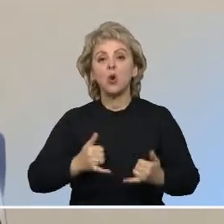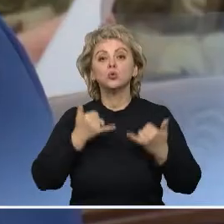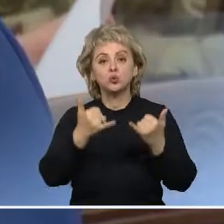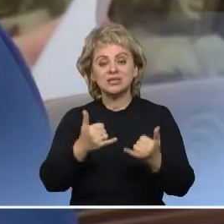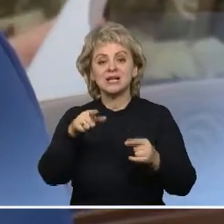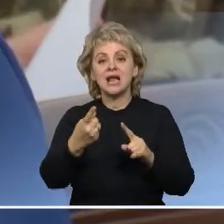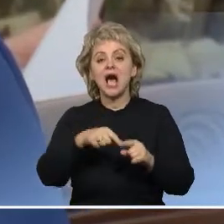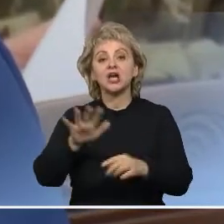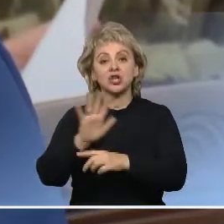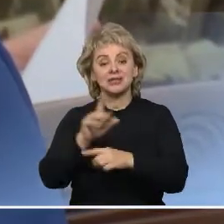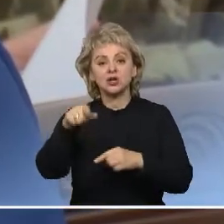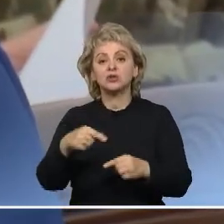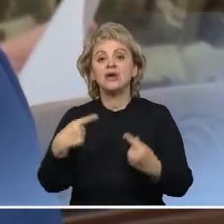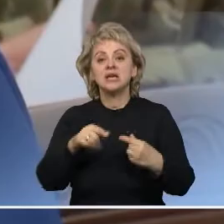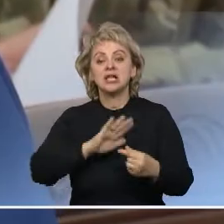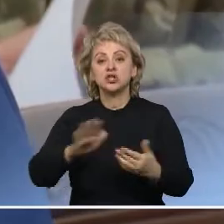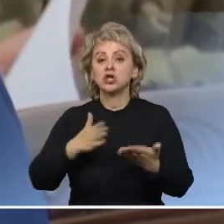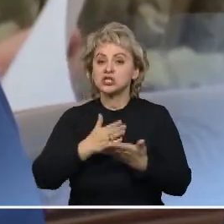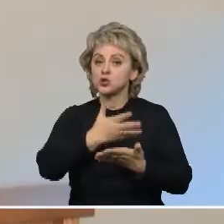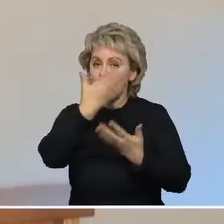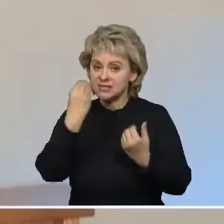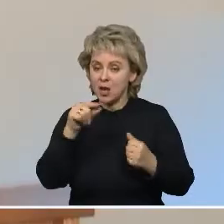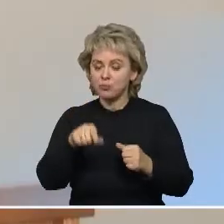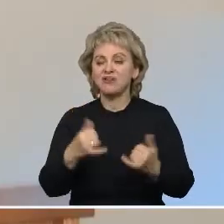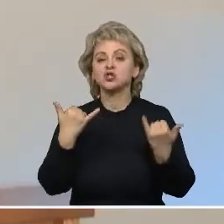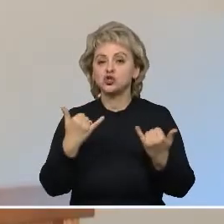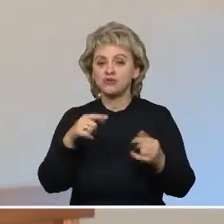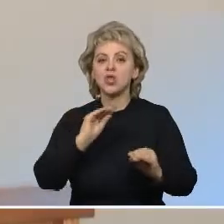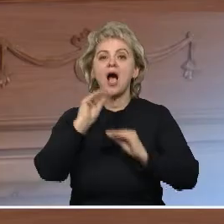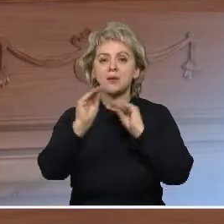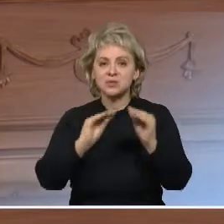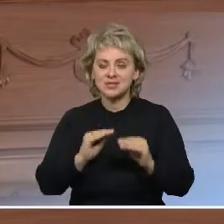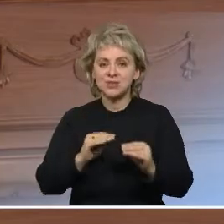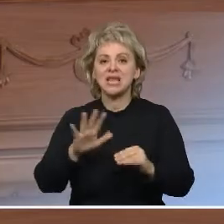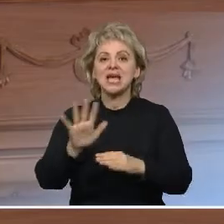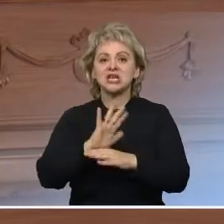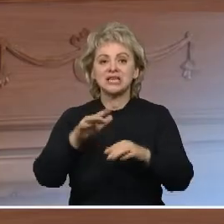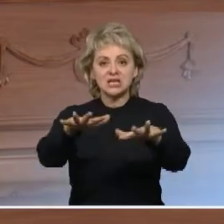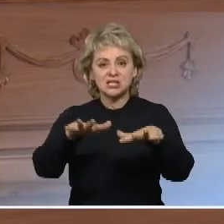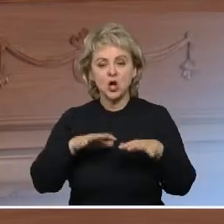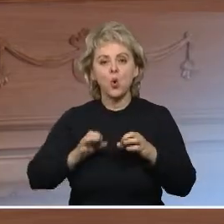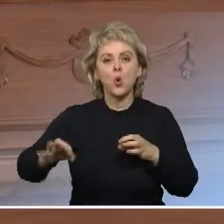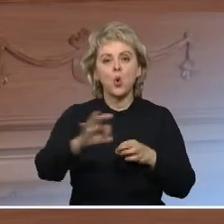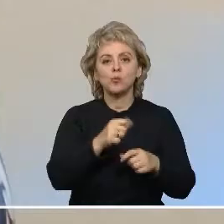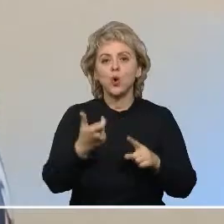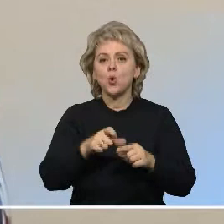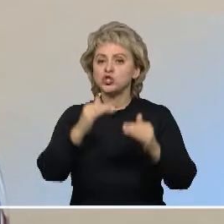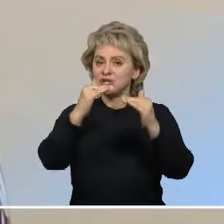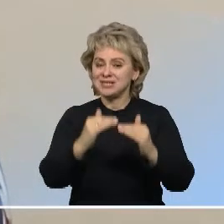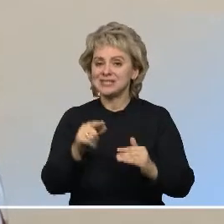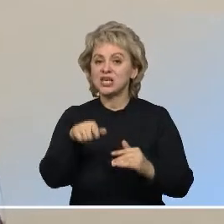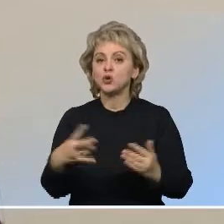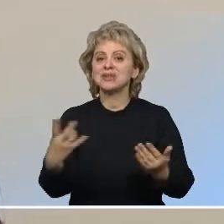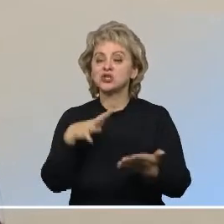про кинематограф иногда незаслуженно забывают. Сегодня обеспеченность кинозалами в области очень низкая. Ею